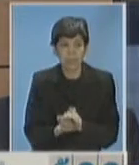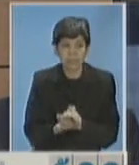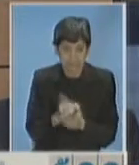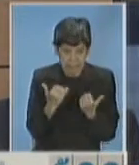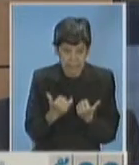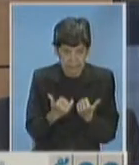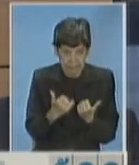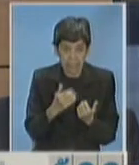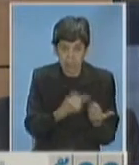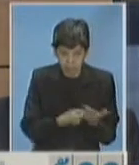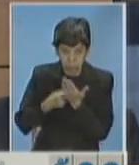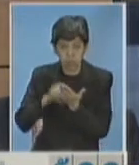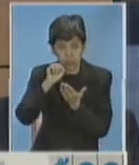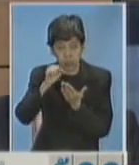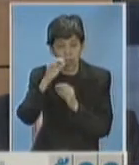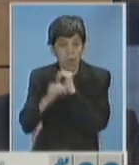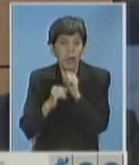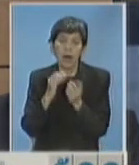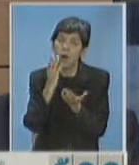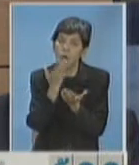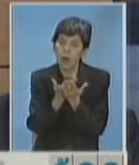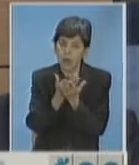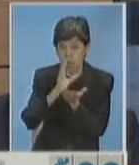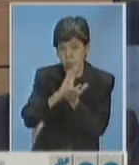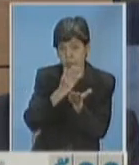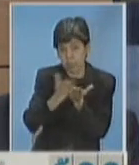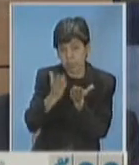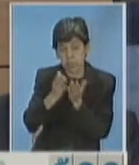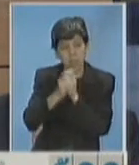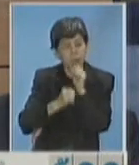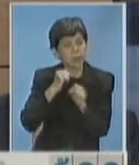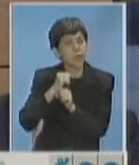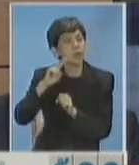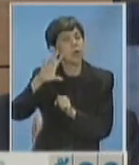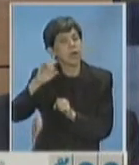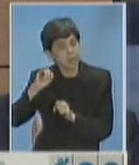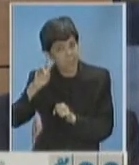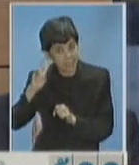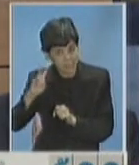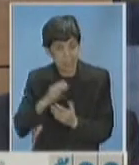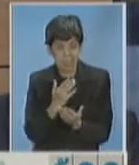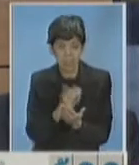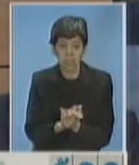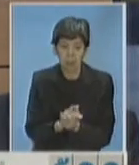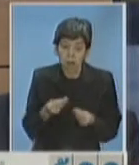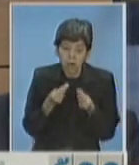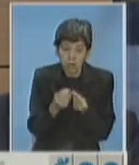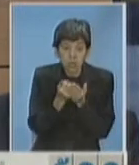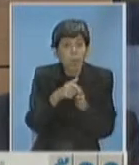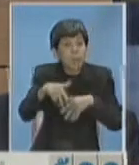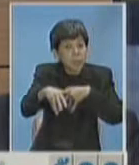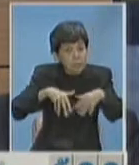ำลังจะผ่านสภาไปใช้ในปีงบประมาณ2557ตกถึงมือพี่น้องประชาช